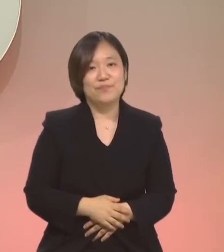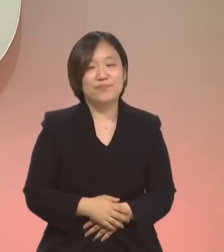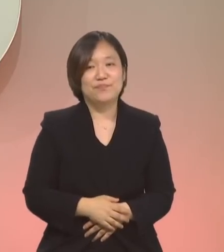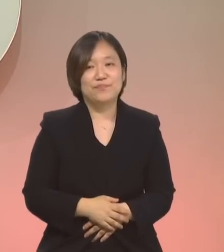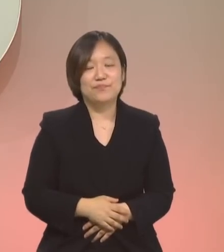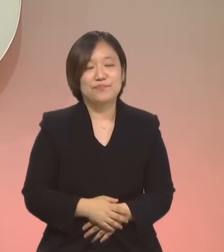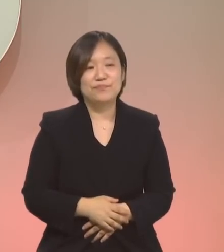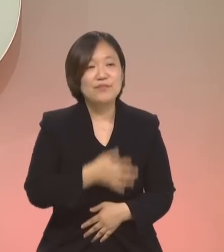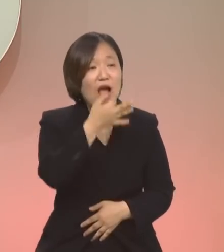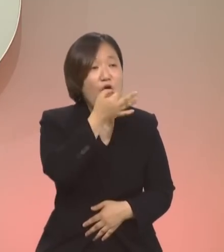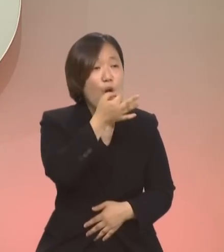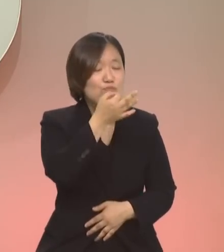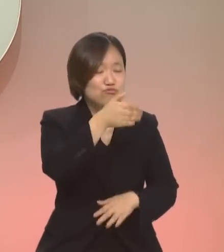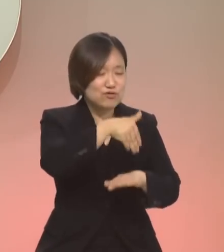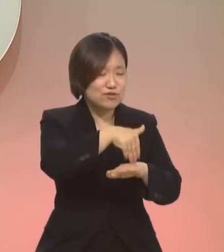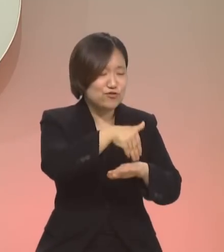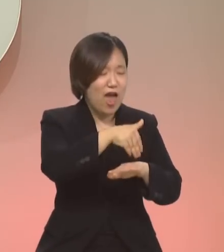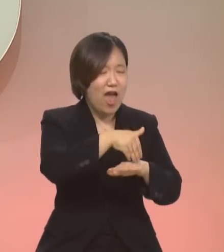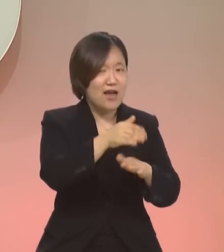했는데